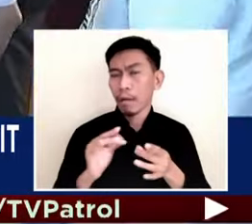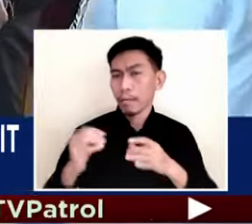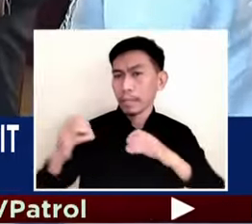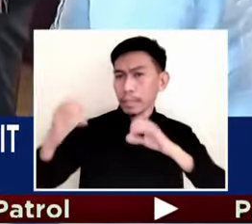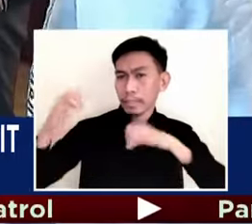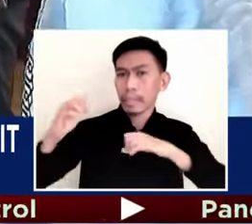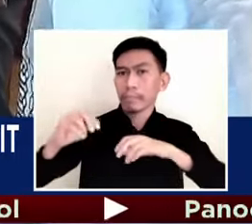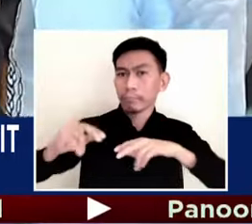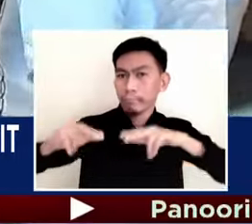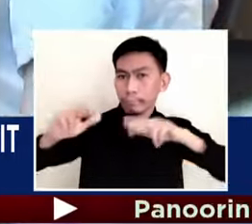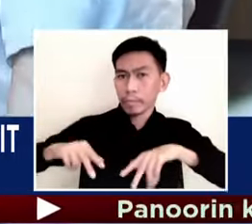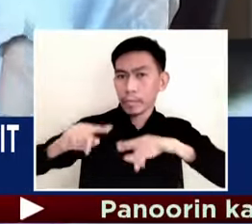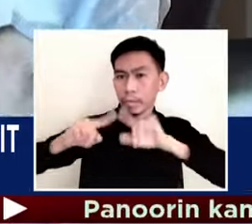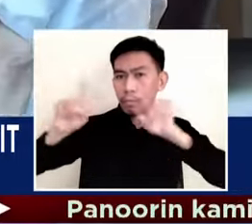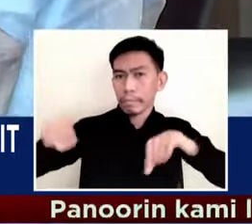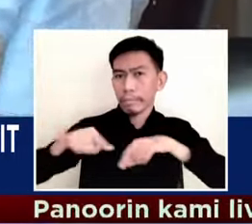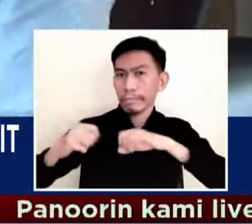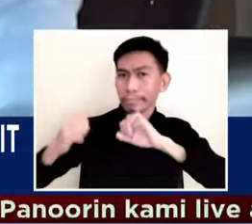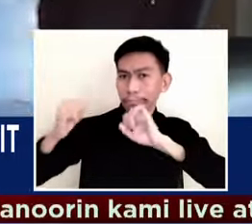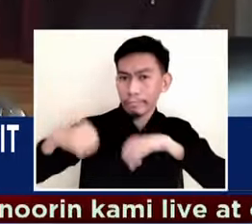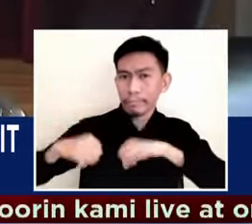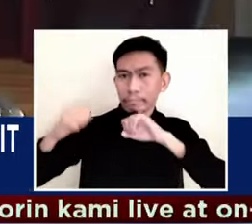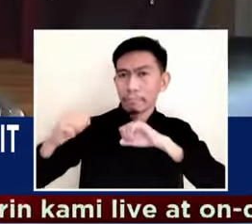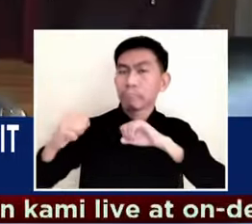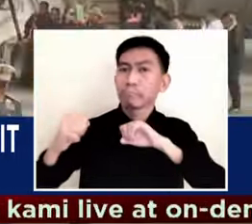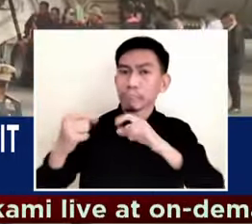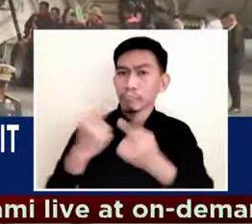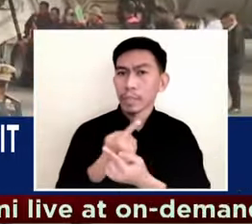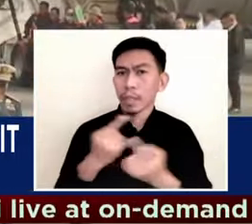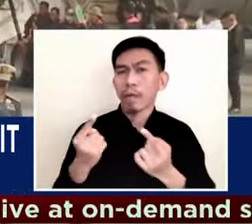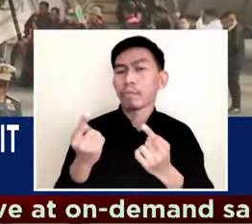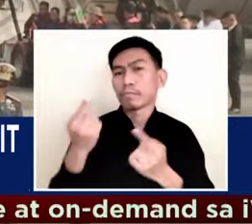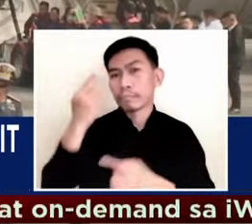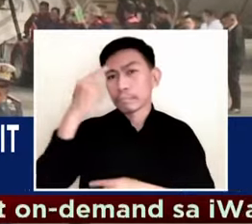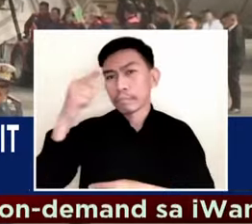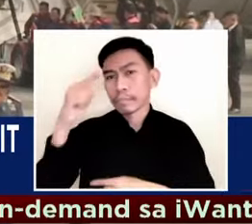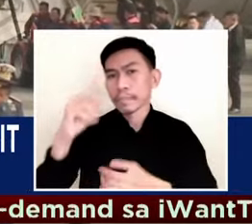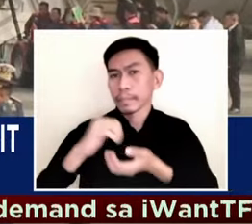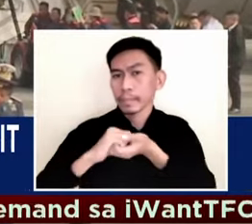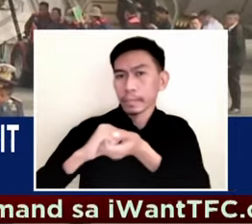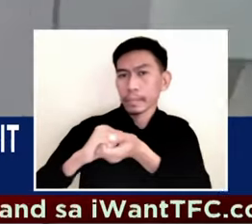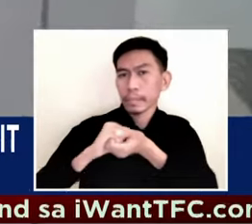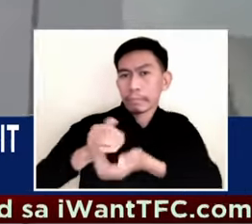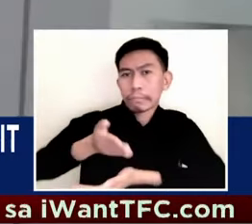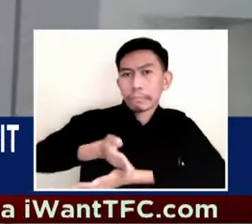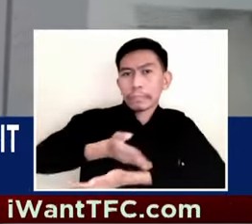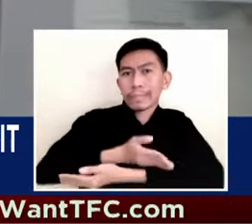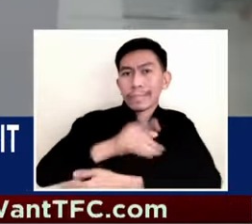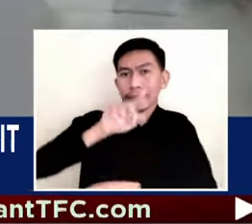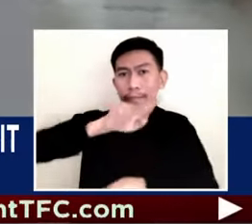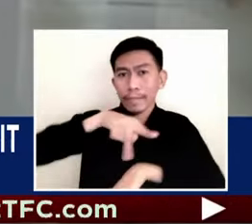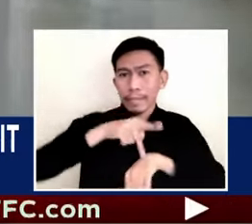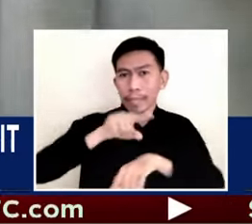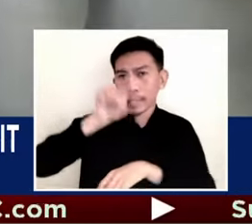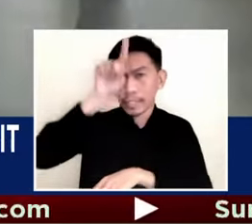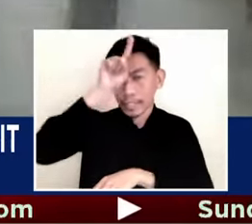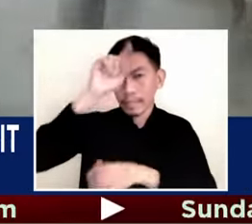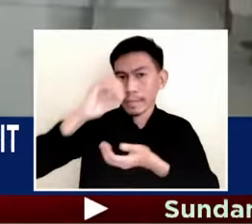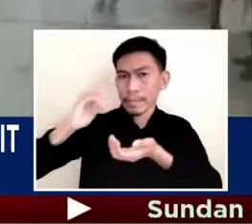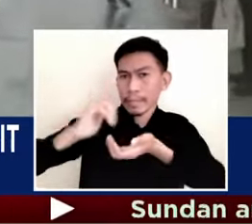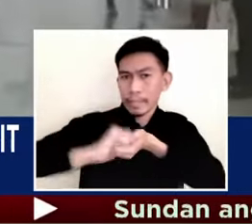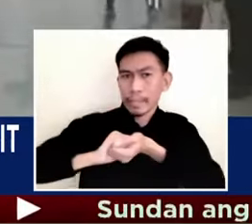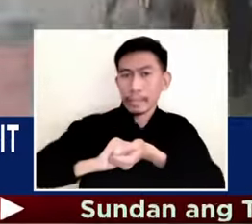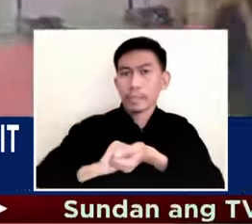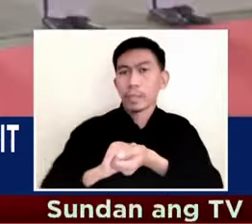ang joint declaration of intent para palakasin ang maritime cooperation ng Pilipinas at Germany. Kapwa transportation agencies ng